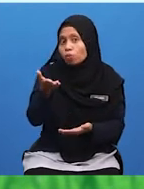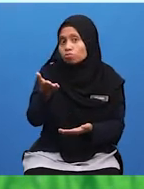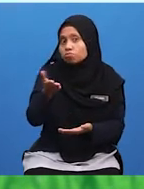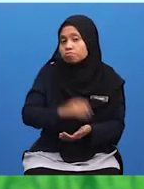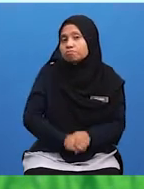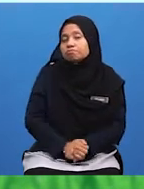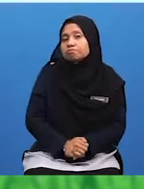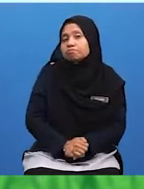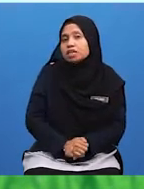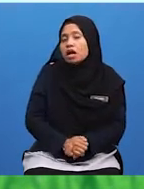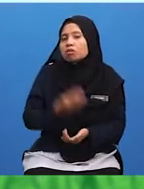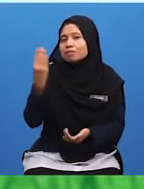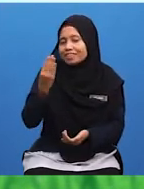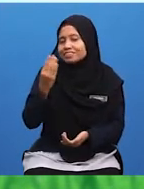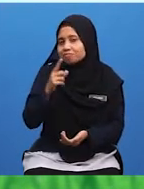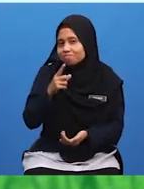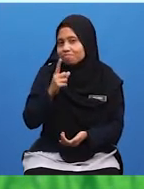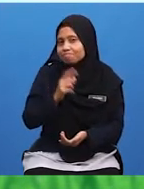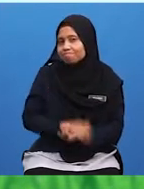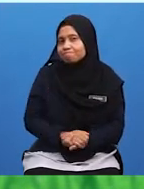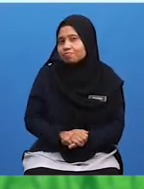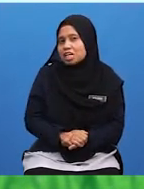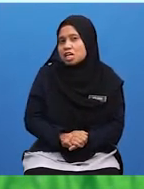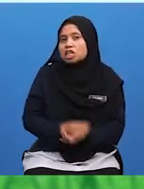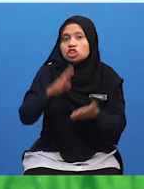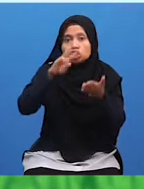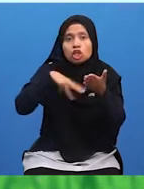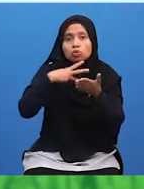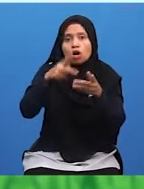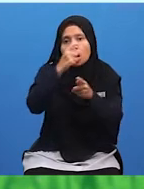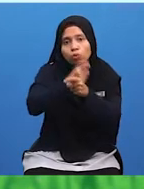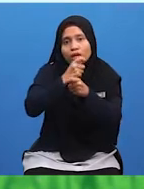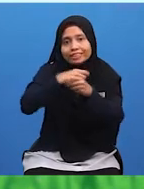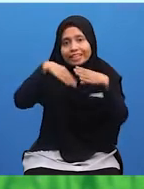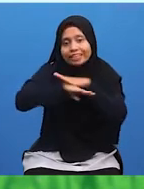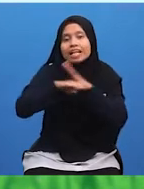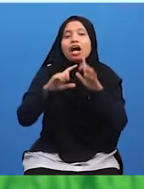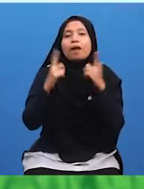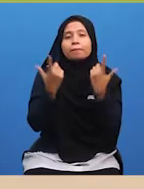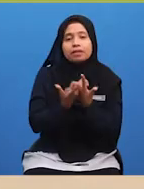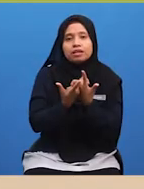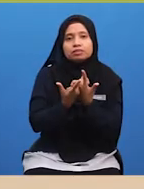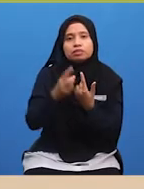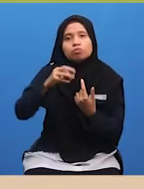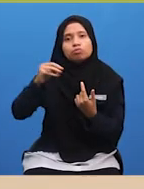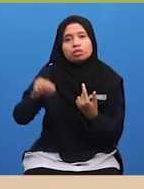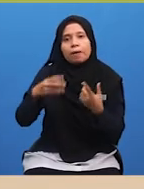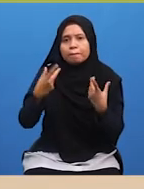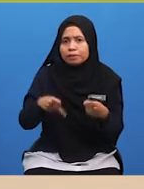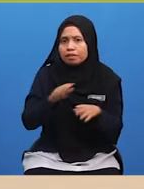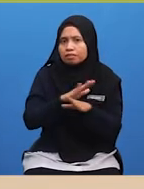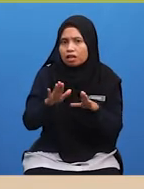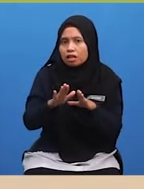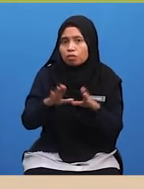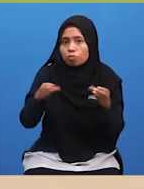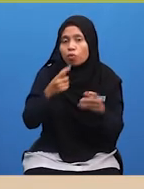ini? Biasa kan? Jadual tugasan kelas. Murid-murid, pernah